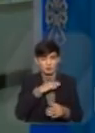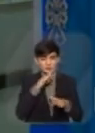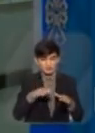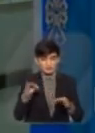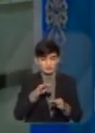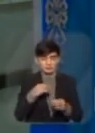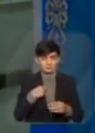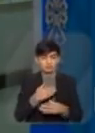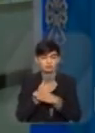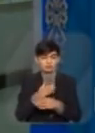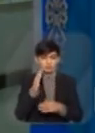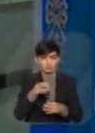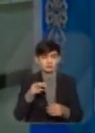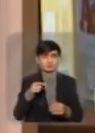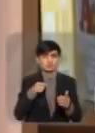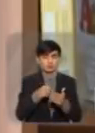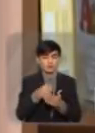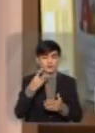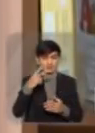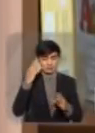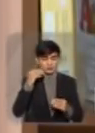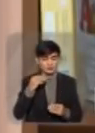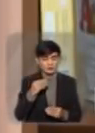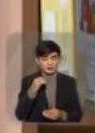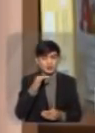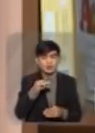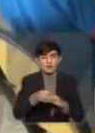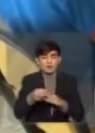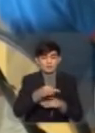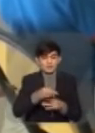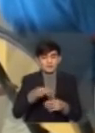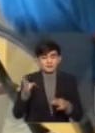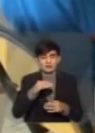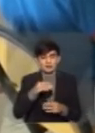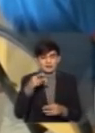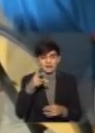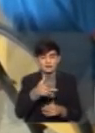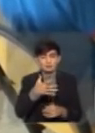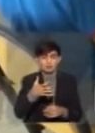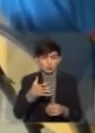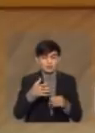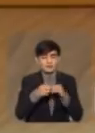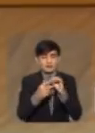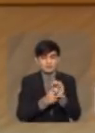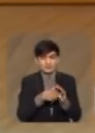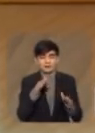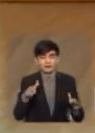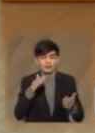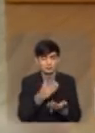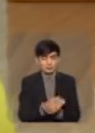берешектері 90-ның 20-сына дейін жабылады. Жалпы облыс аумағында мұндай көмекке мұқтаж 3518 бүлдіршін бар.